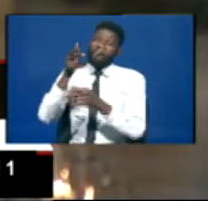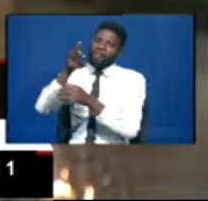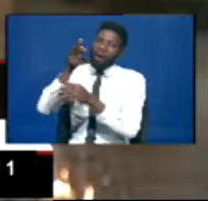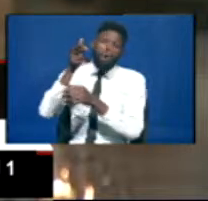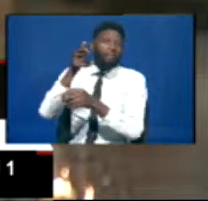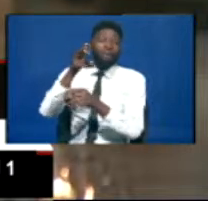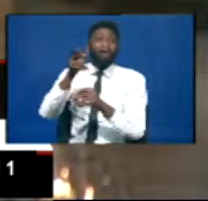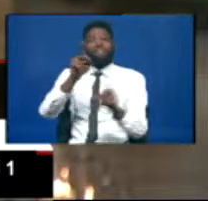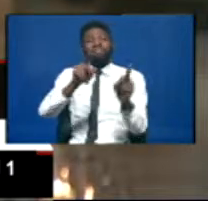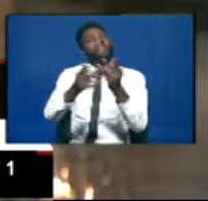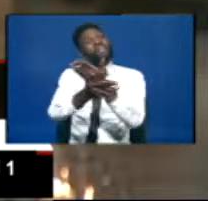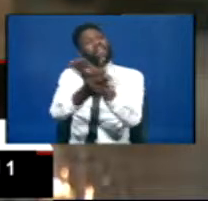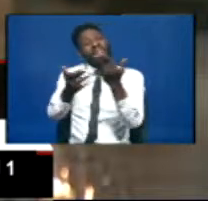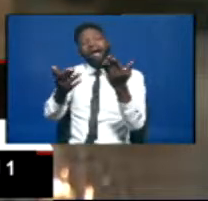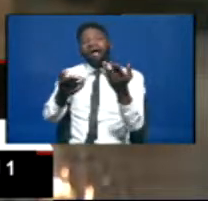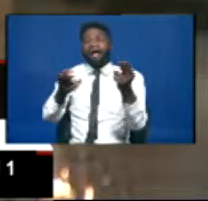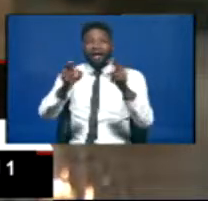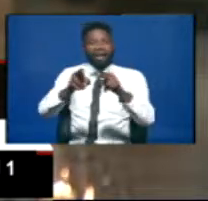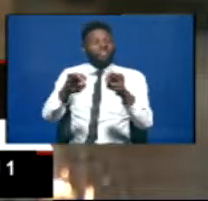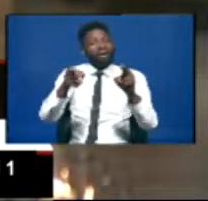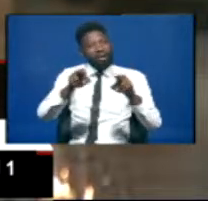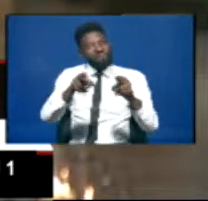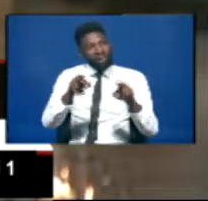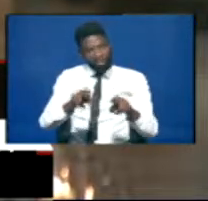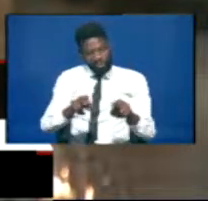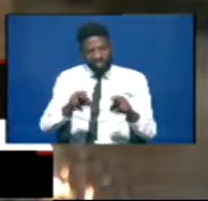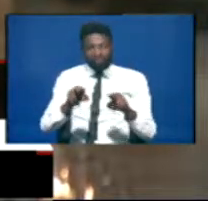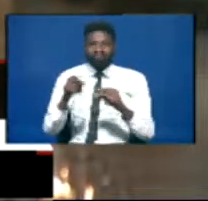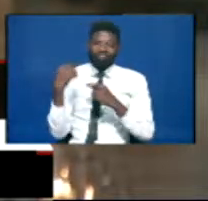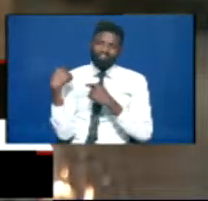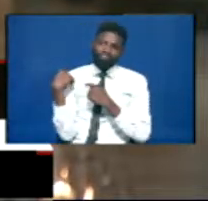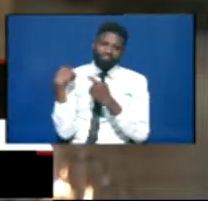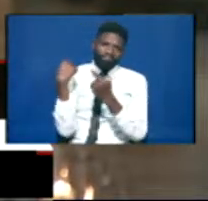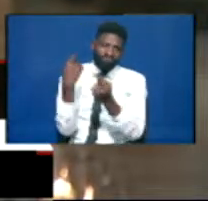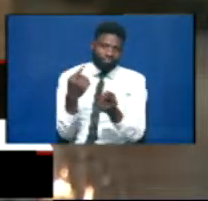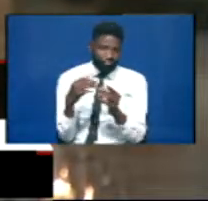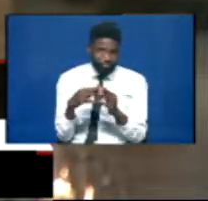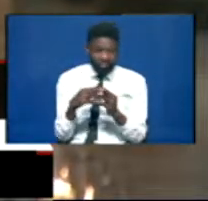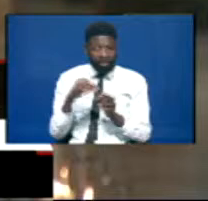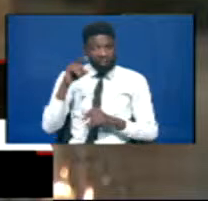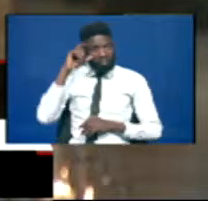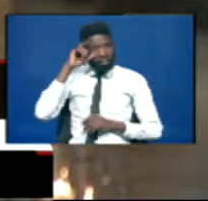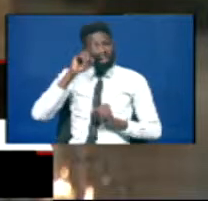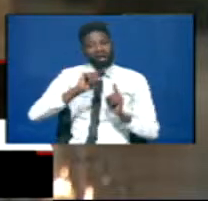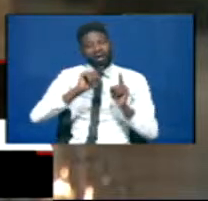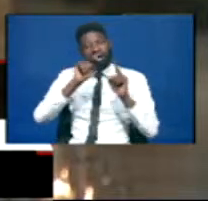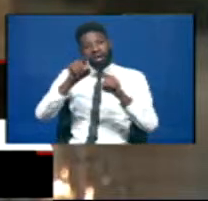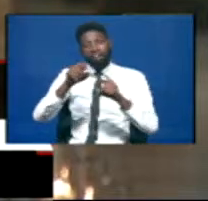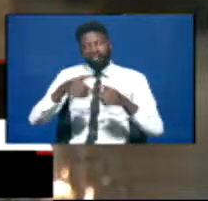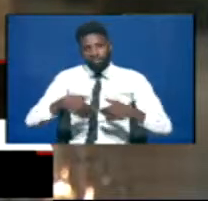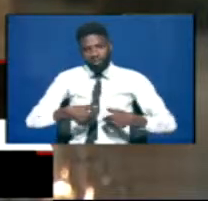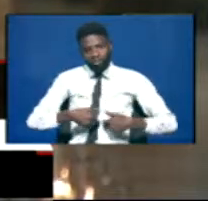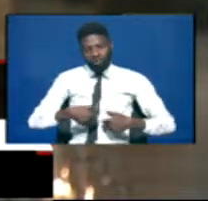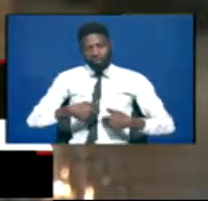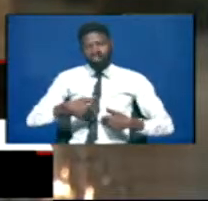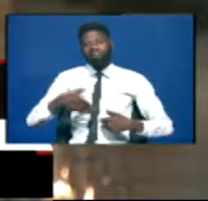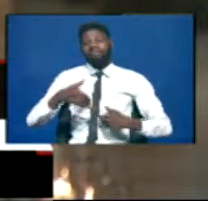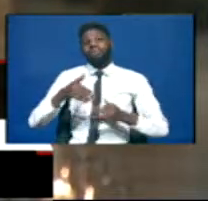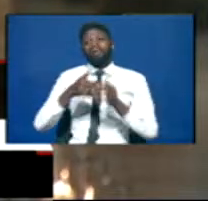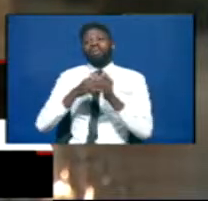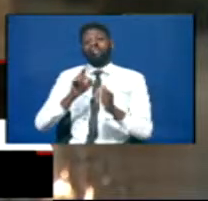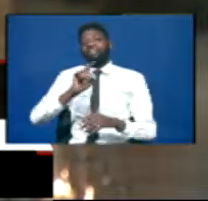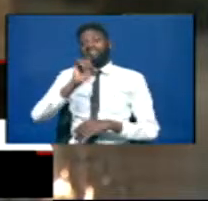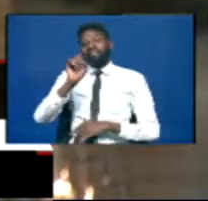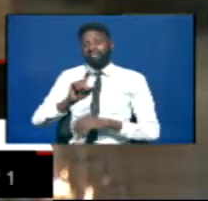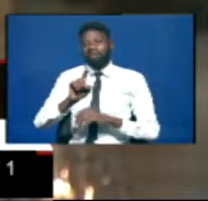kwa bunduki katika muda wa majuma kadhaa yaliyopita. Biden alizuru eneo la Uvalde, Texas, kukutana na familia za